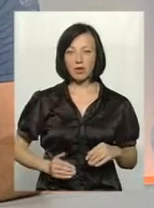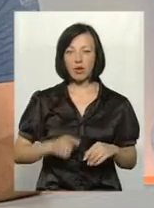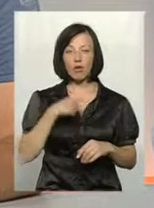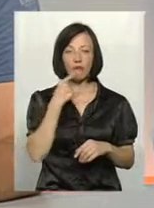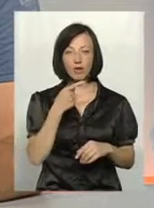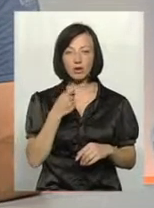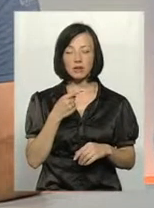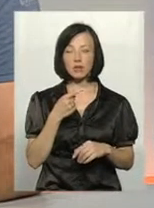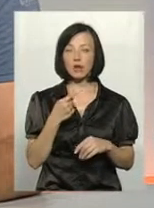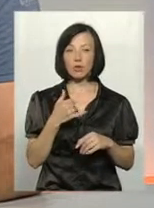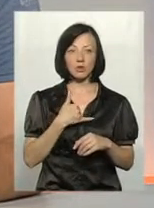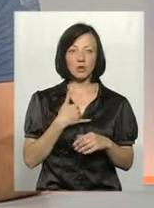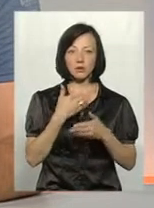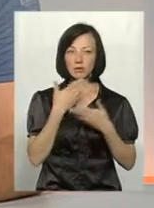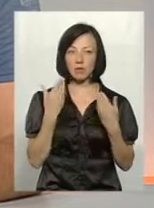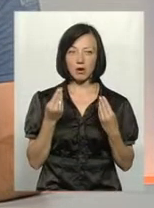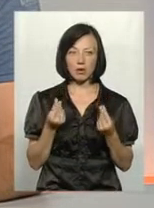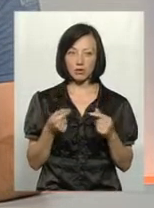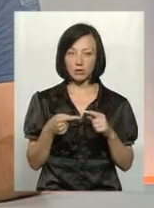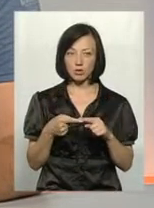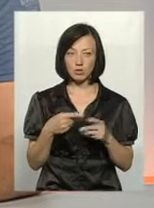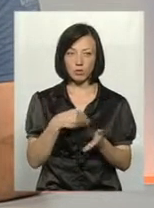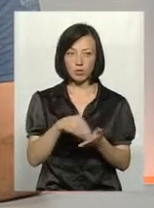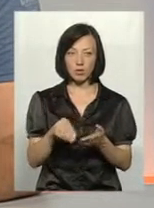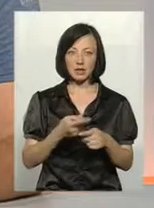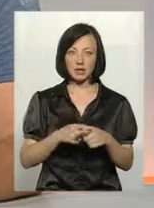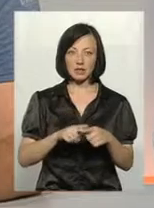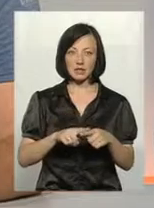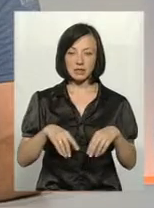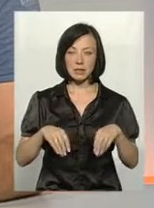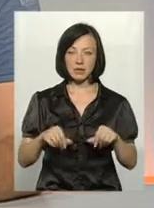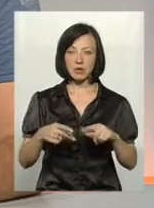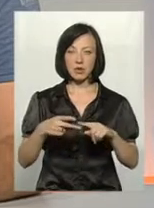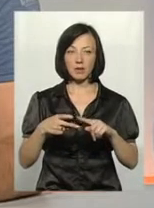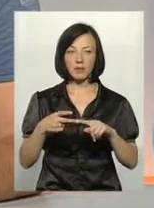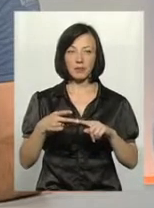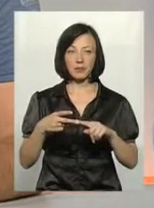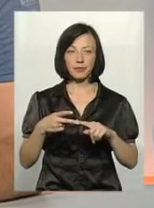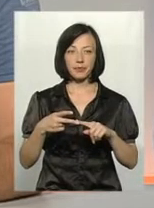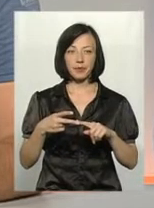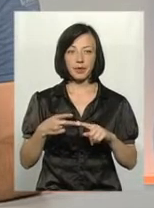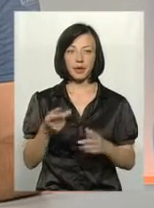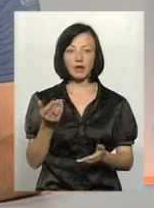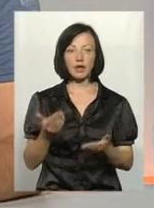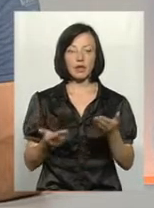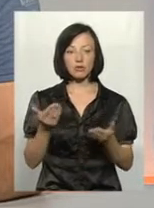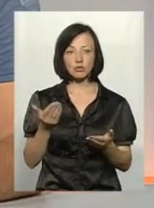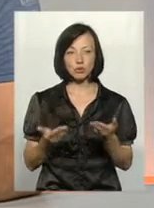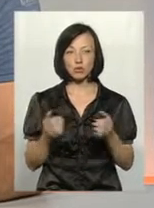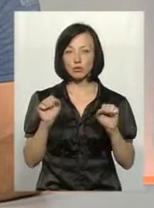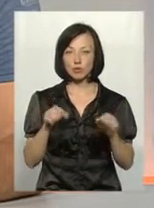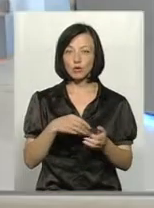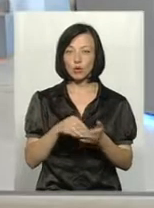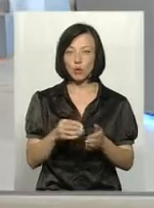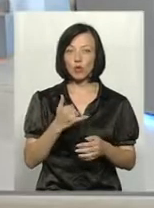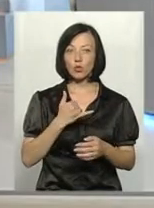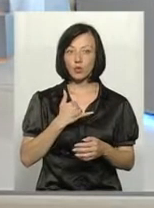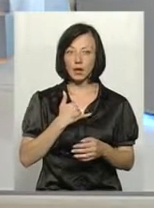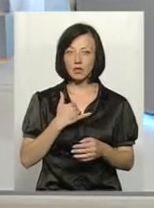говорять чітко, перше, у нас нема грошей, раз, щоб купити ці об'єми. По-друге, якщо ми зможемо купити, то і в нас